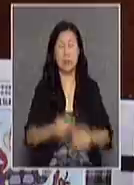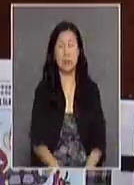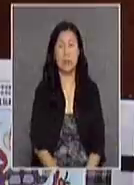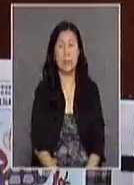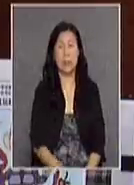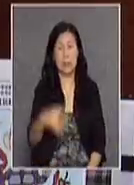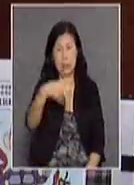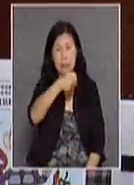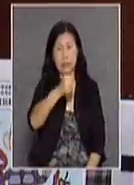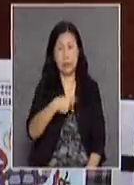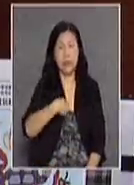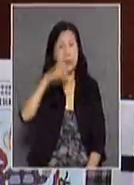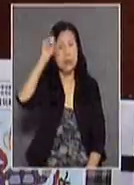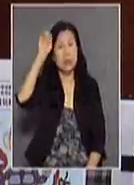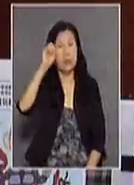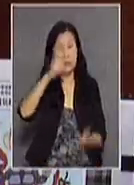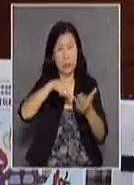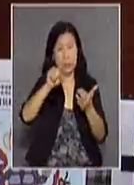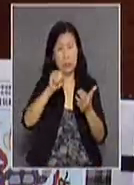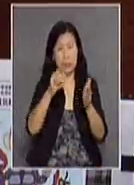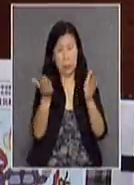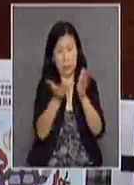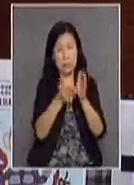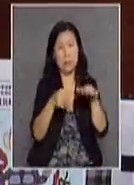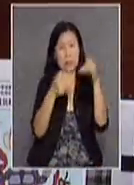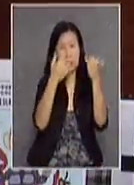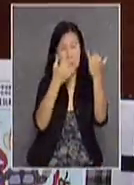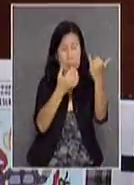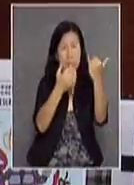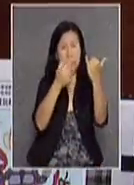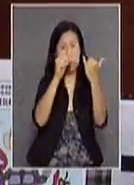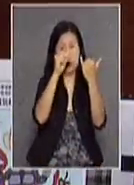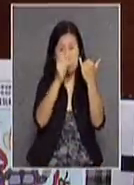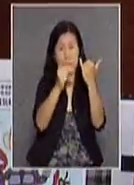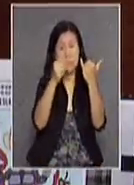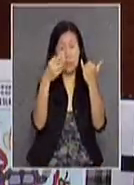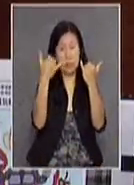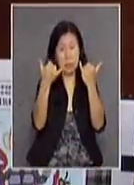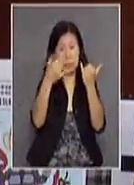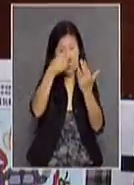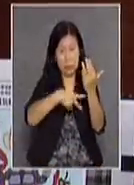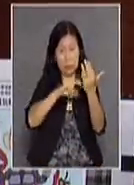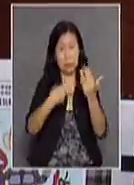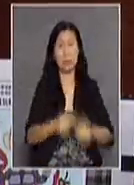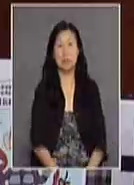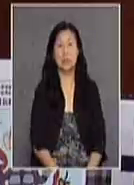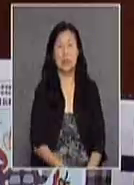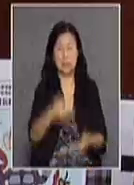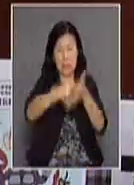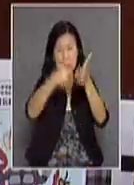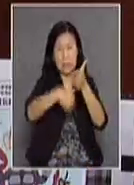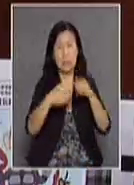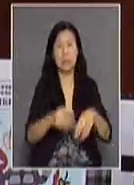主席，我動議通過會議講稿附錄以上的第676項修正案，削